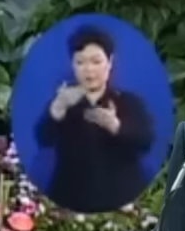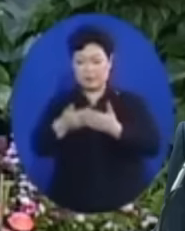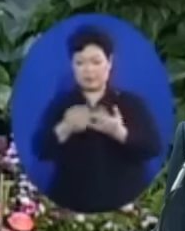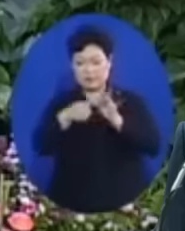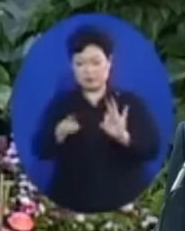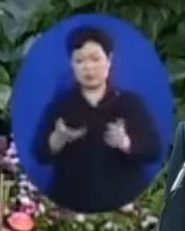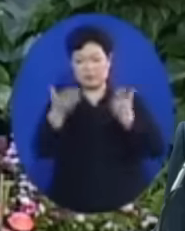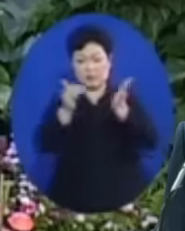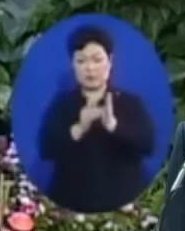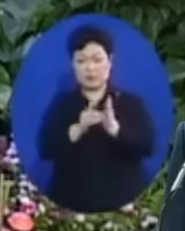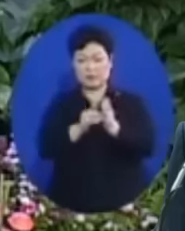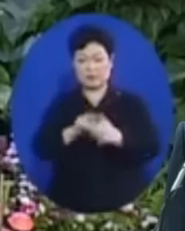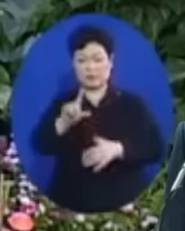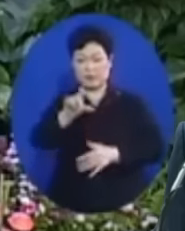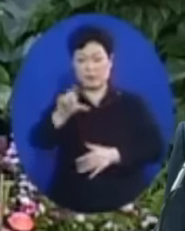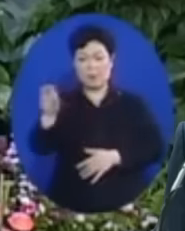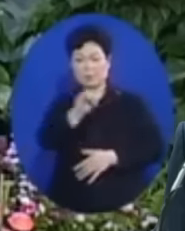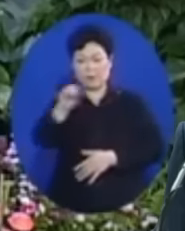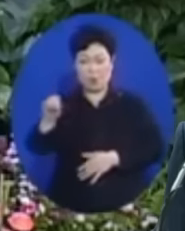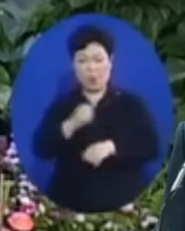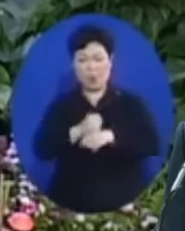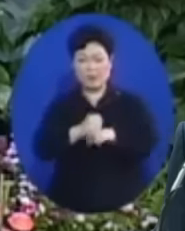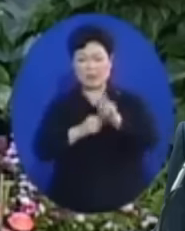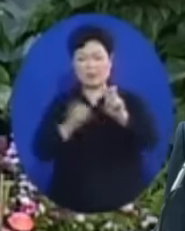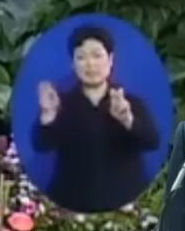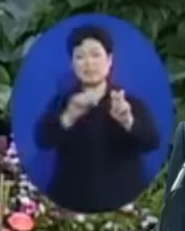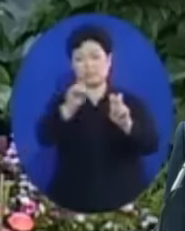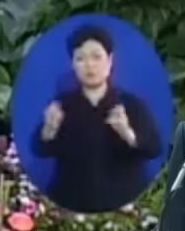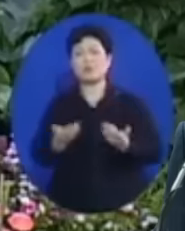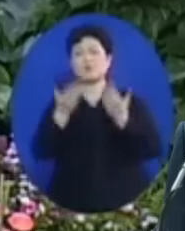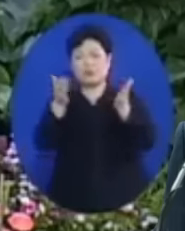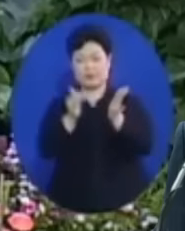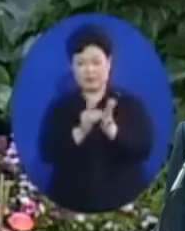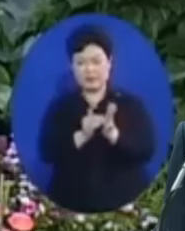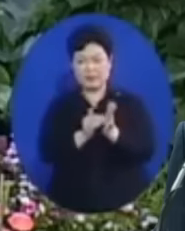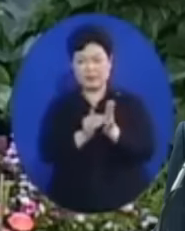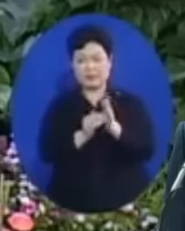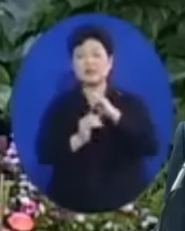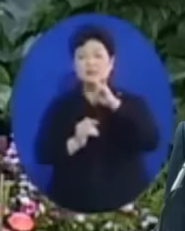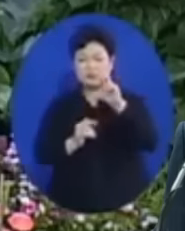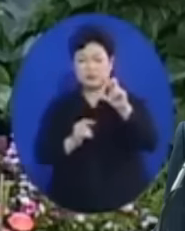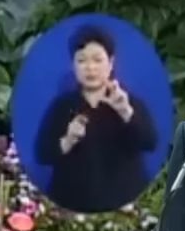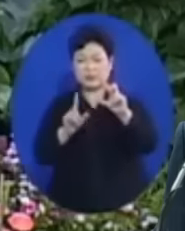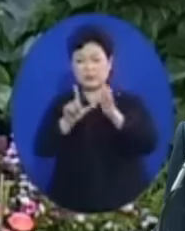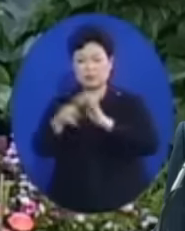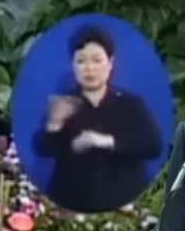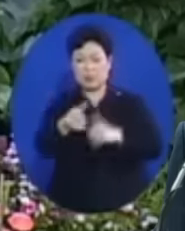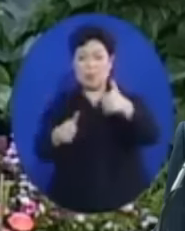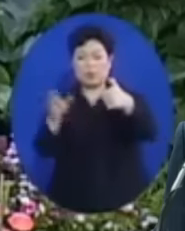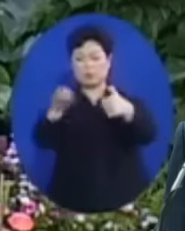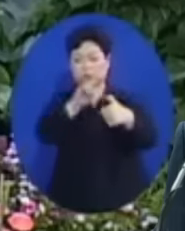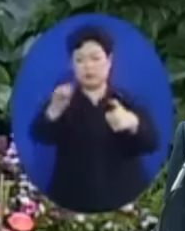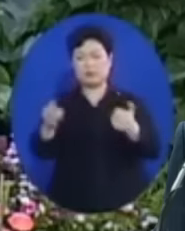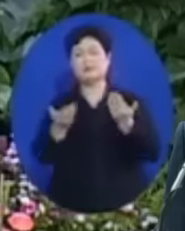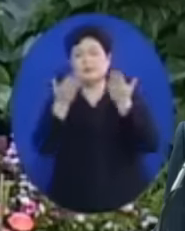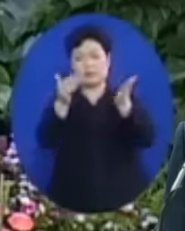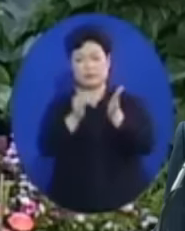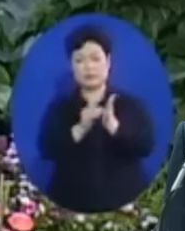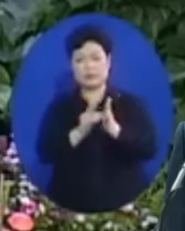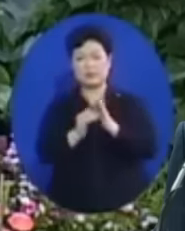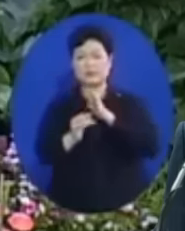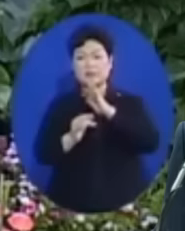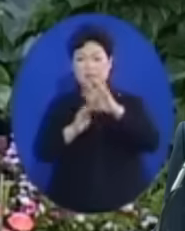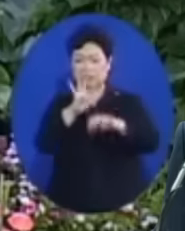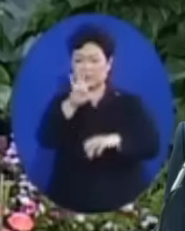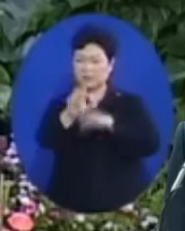드리다가 그 다음에 15%, 그 다음에 20%를 드렸는데 25살 때부터는 50%를 드렸는데